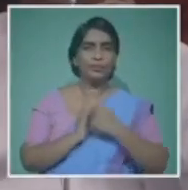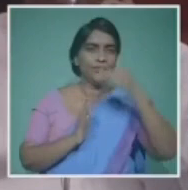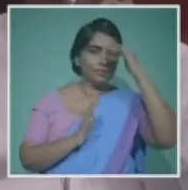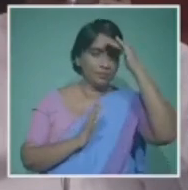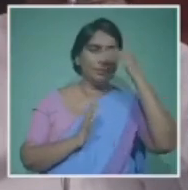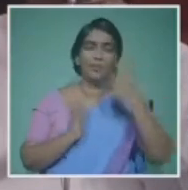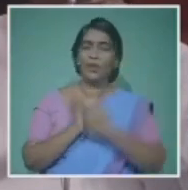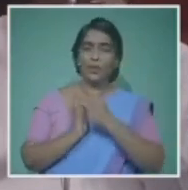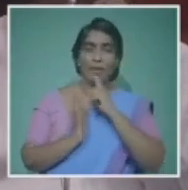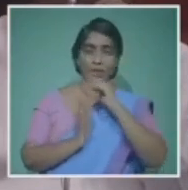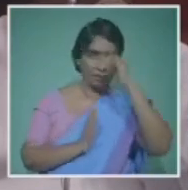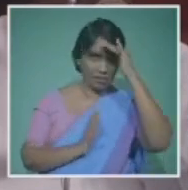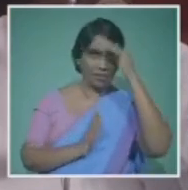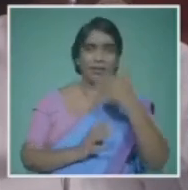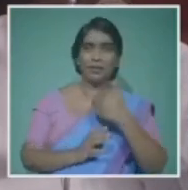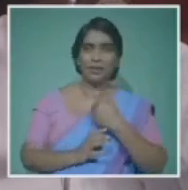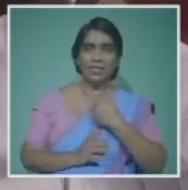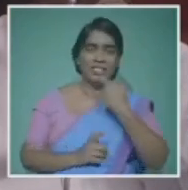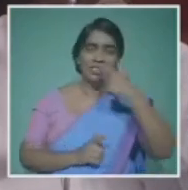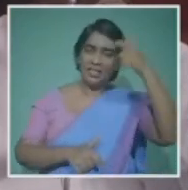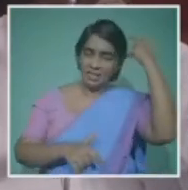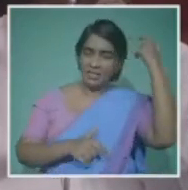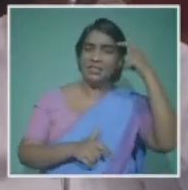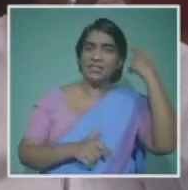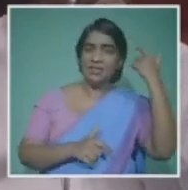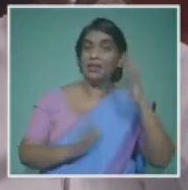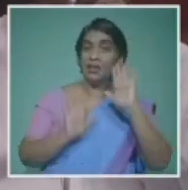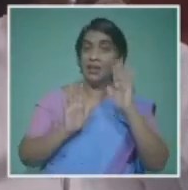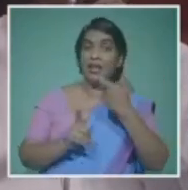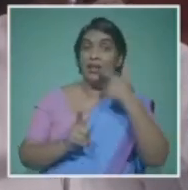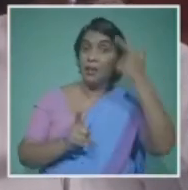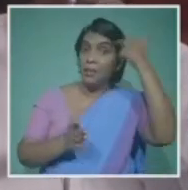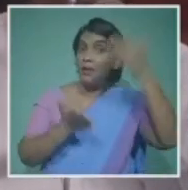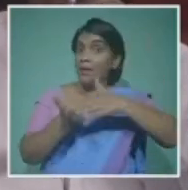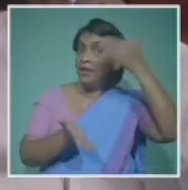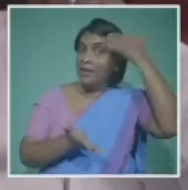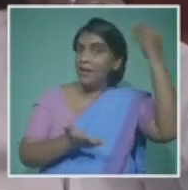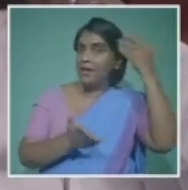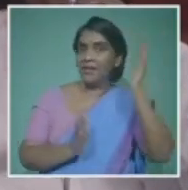Garu katanya aja tiap ni, magi ekornde payah itu memang, habai mandi dah dalah